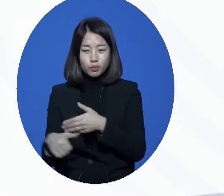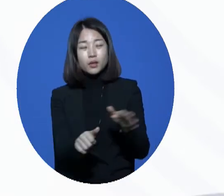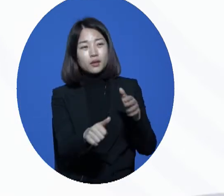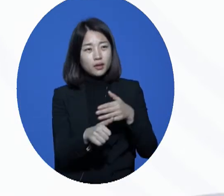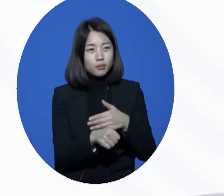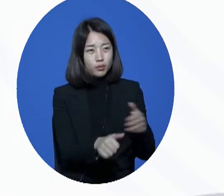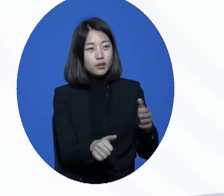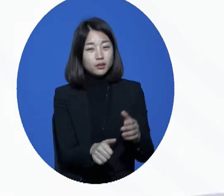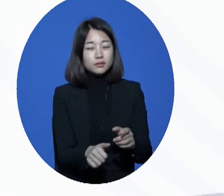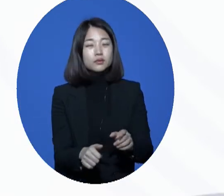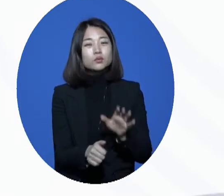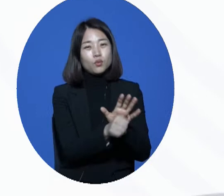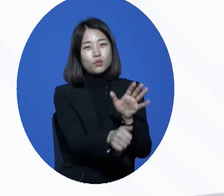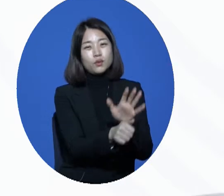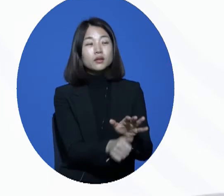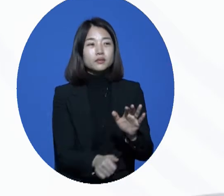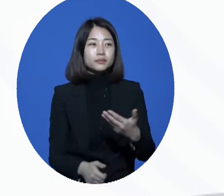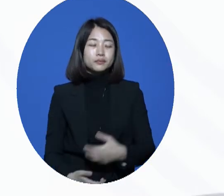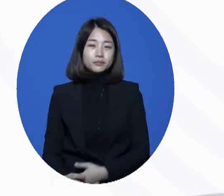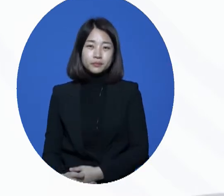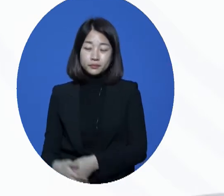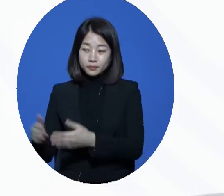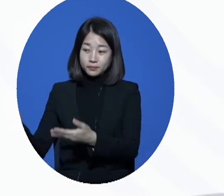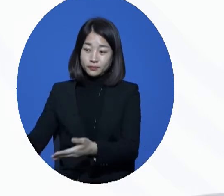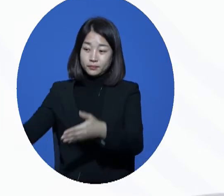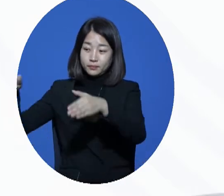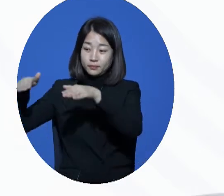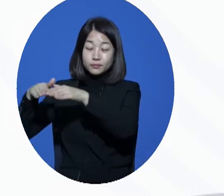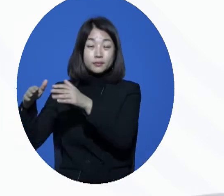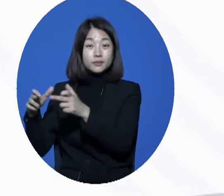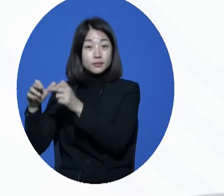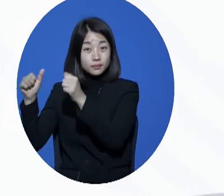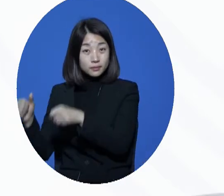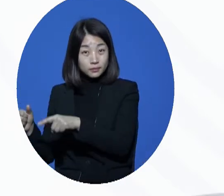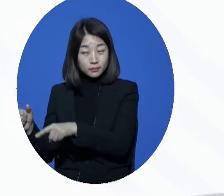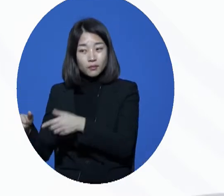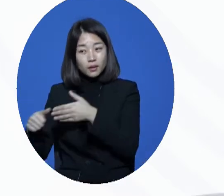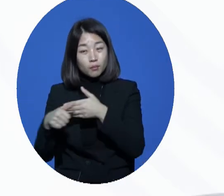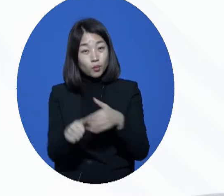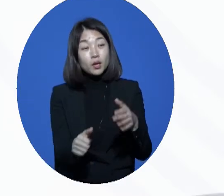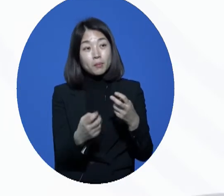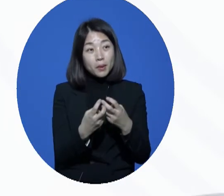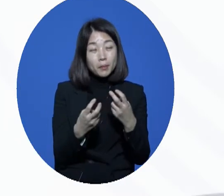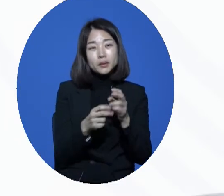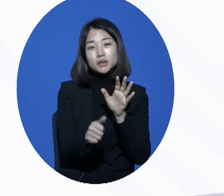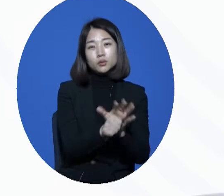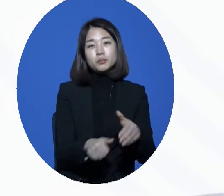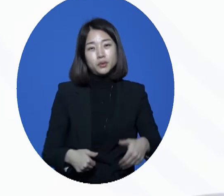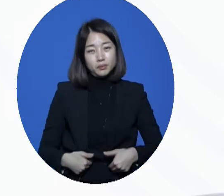됩니다. 그리고 긴급 탈시설이 계속 이야기되는데요. 그에 대한 대책들이 필요할 것입니다.